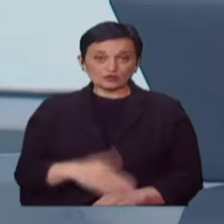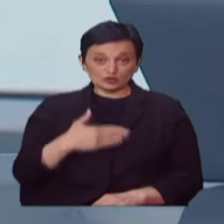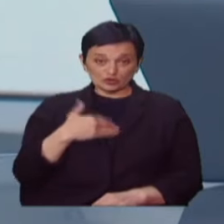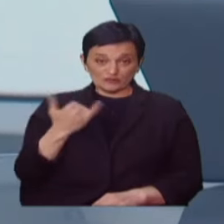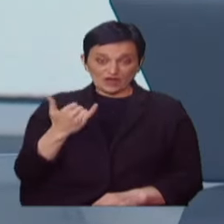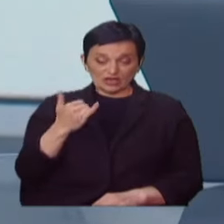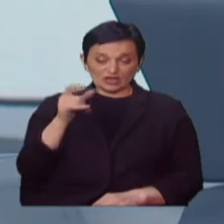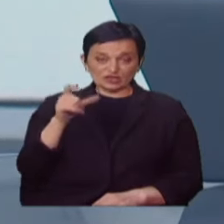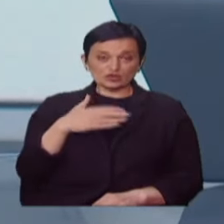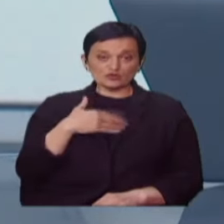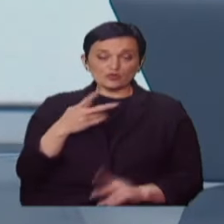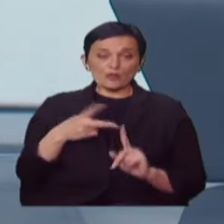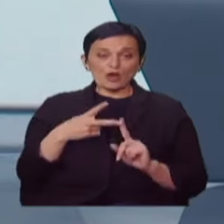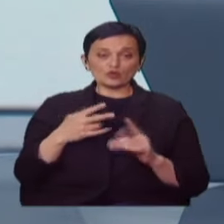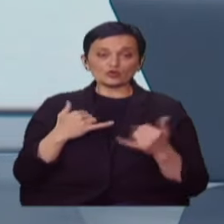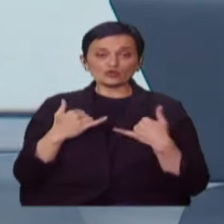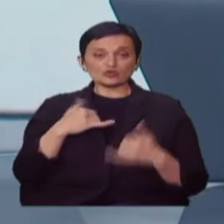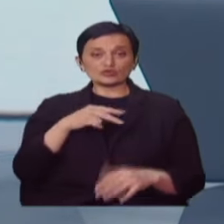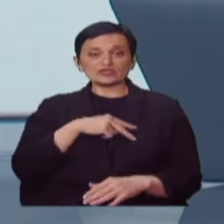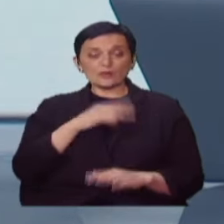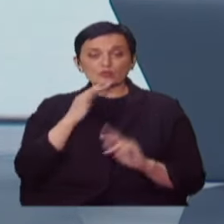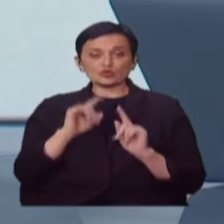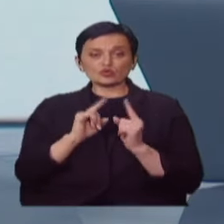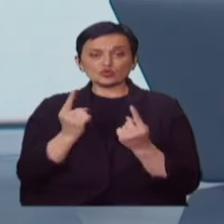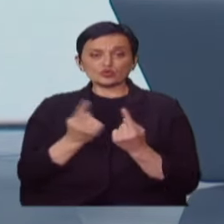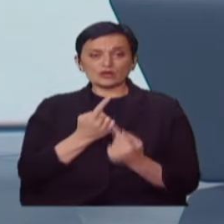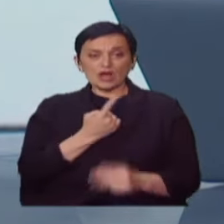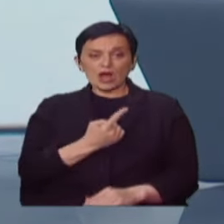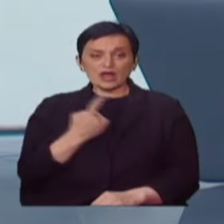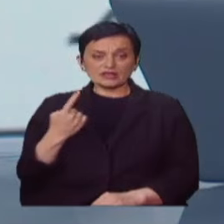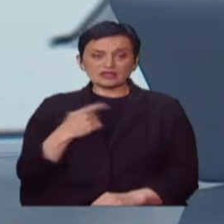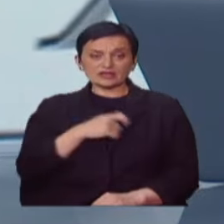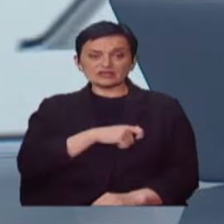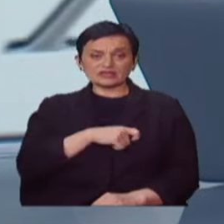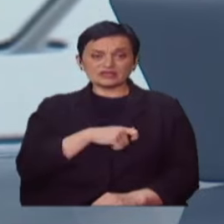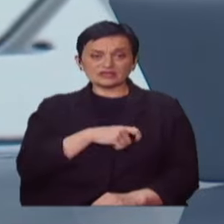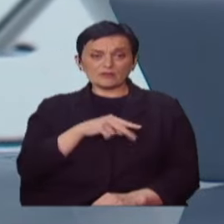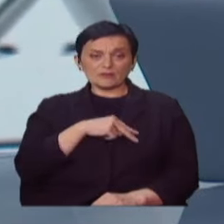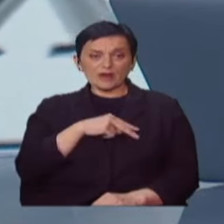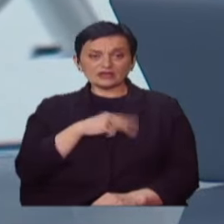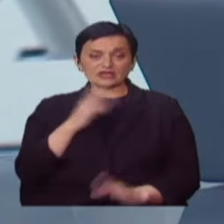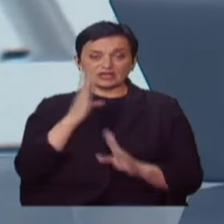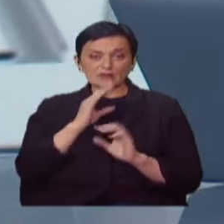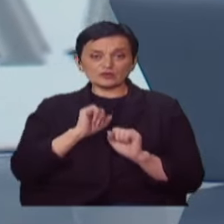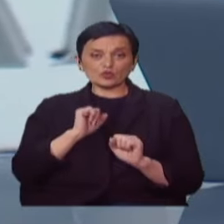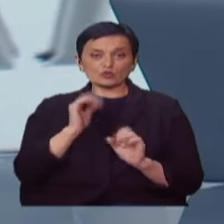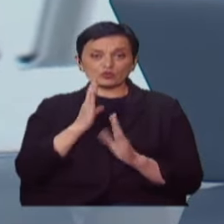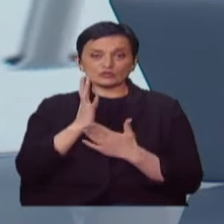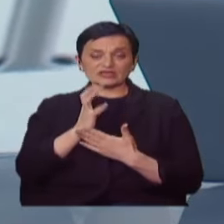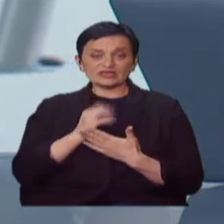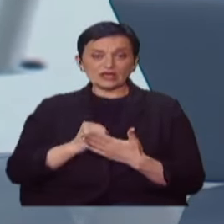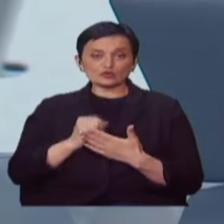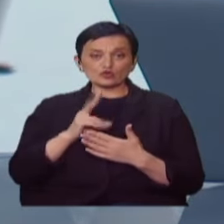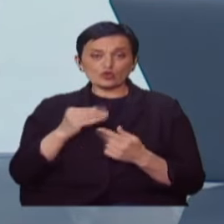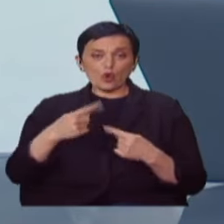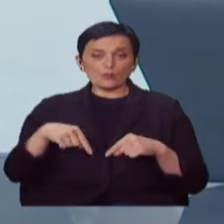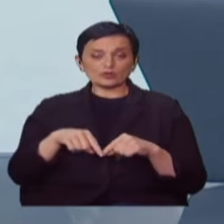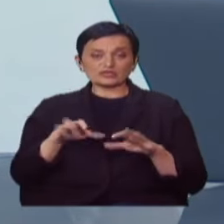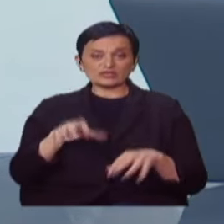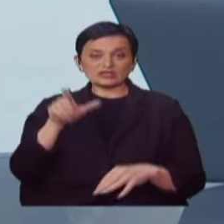და ჩვენ გვერდება ჩვენი მეორე სტუმარი საპარლამენტო უმრავლესობის ერთ-ერთი ლიდერი პარლამენტის გარემოს დაცვისა და ბუნებრივი რესურსების